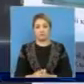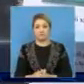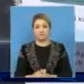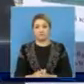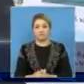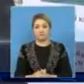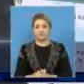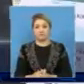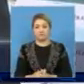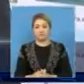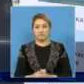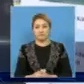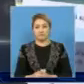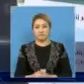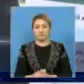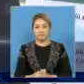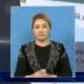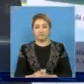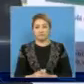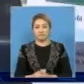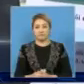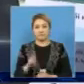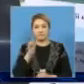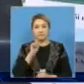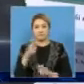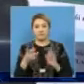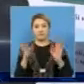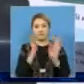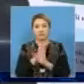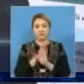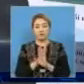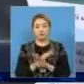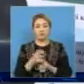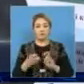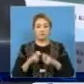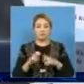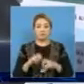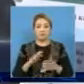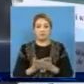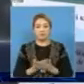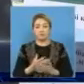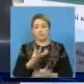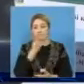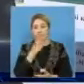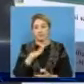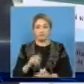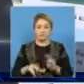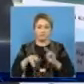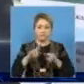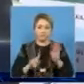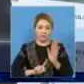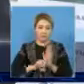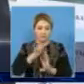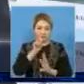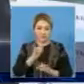где-то погода, погодные условия. Как тепло начинает, мы вот начинаем с фундамента, и мы хотим